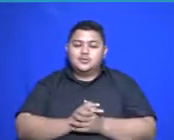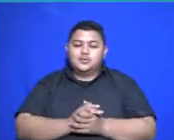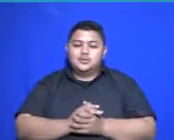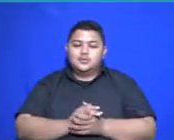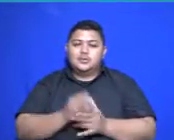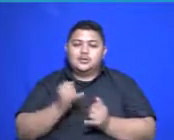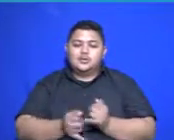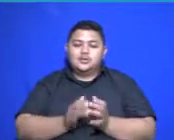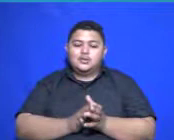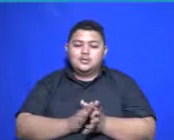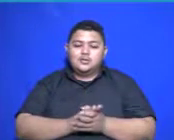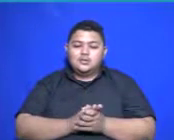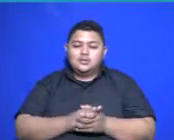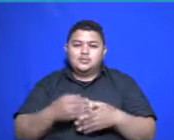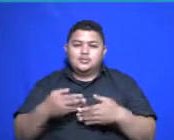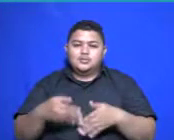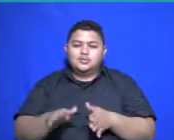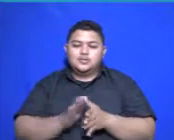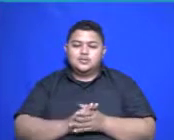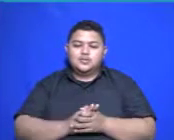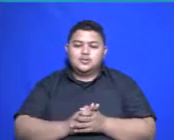terakhir, itu sudah